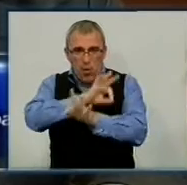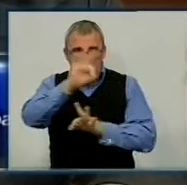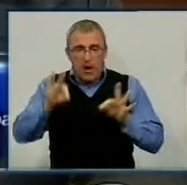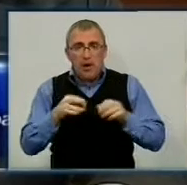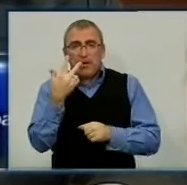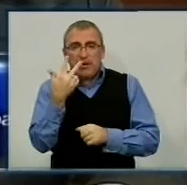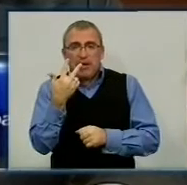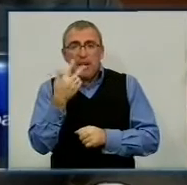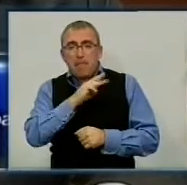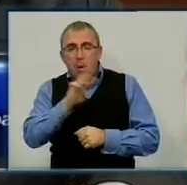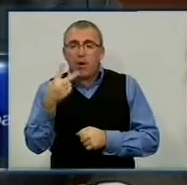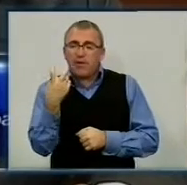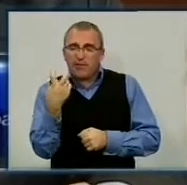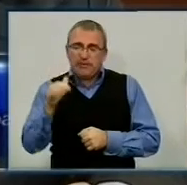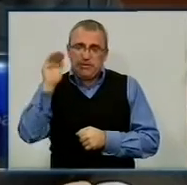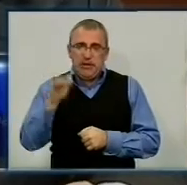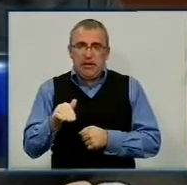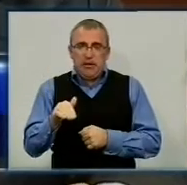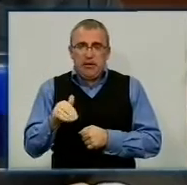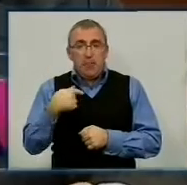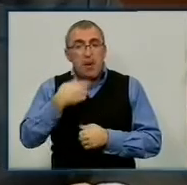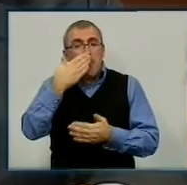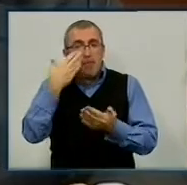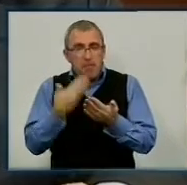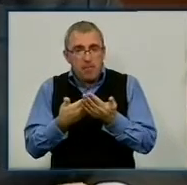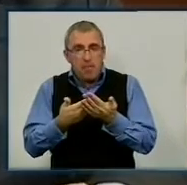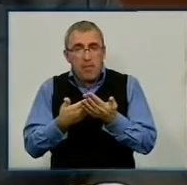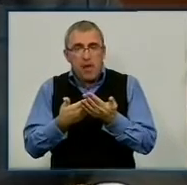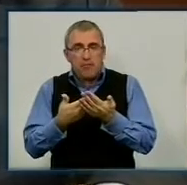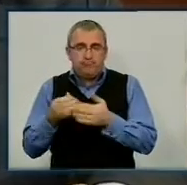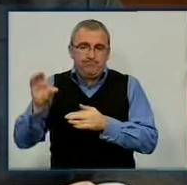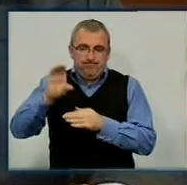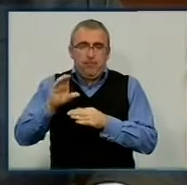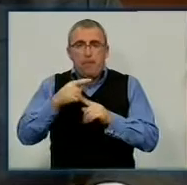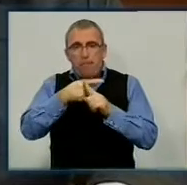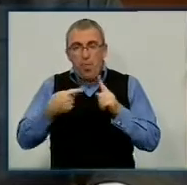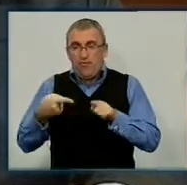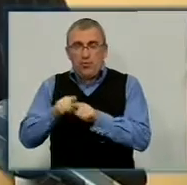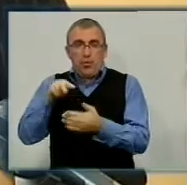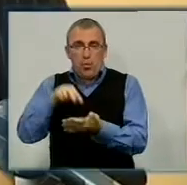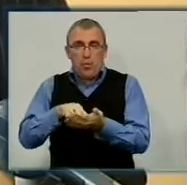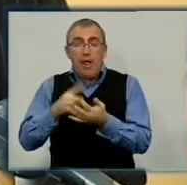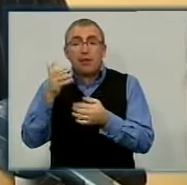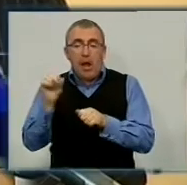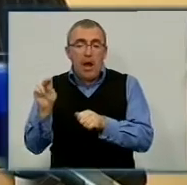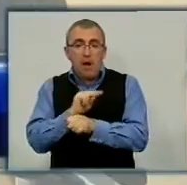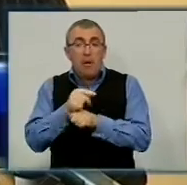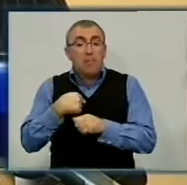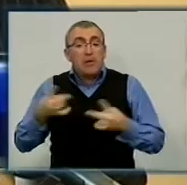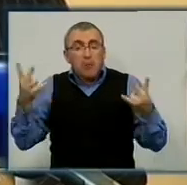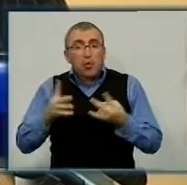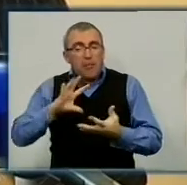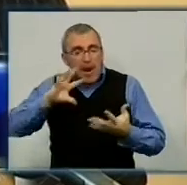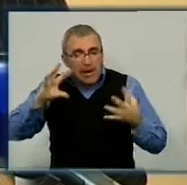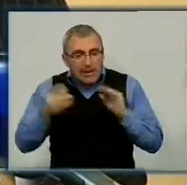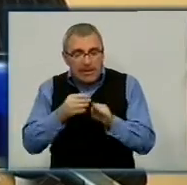3 20000 000 ми передбачили половину цих коштів на ремонт Мені потрібен результат